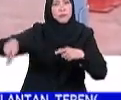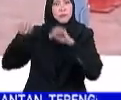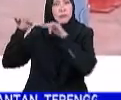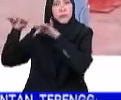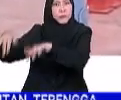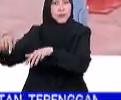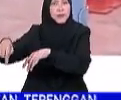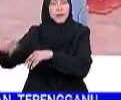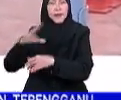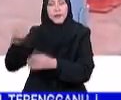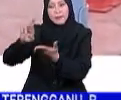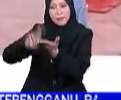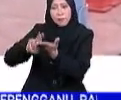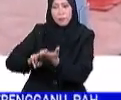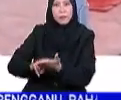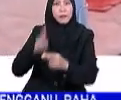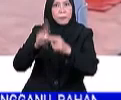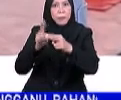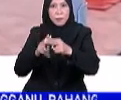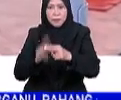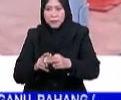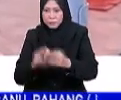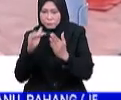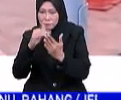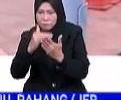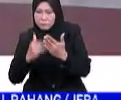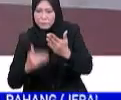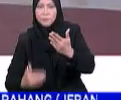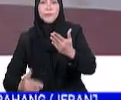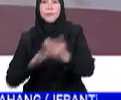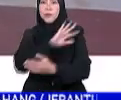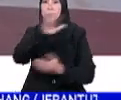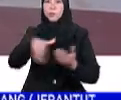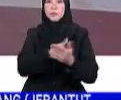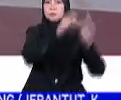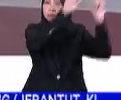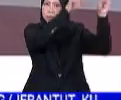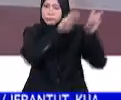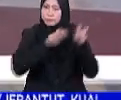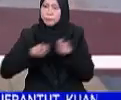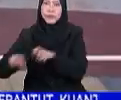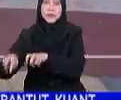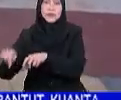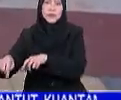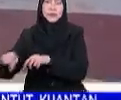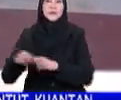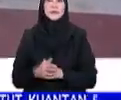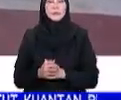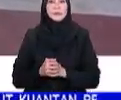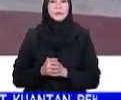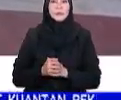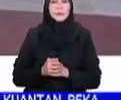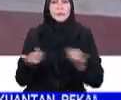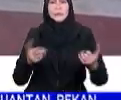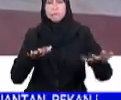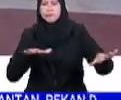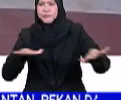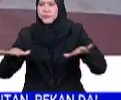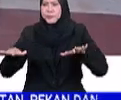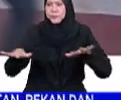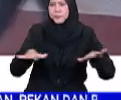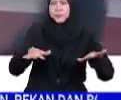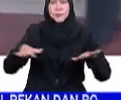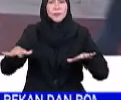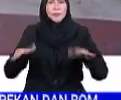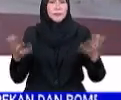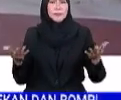mengambil kedatanganlah untuk memastikan semua telah turun. Dalam tu saya kan macam tu, saya pun rasa macam rasa melayang lah, cakap iyalah. Lepas tu